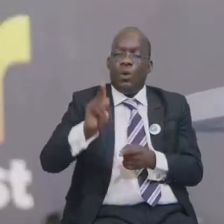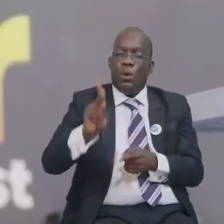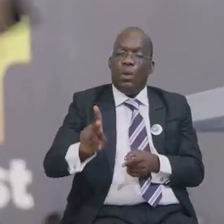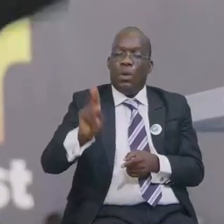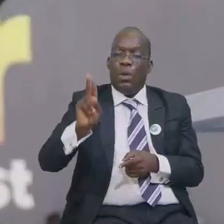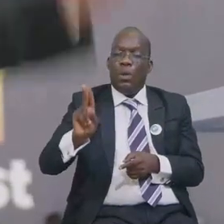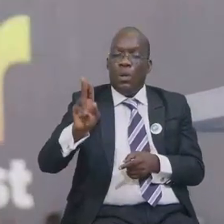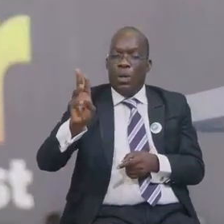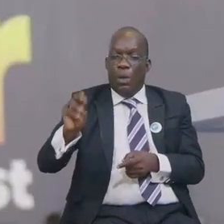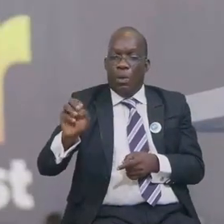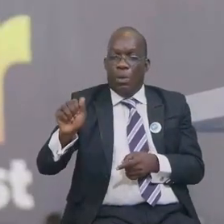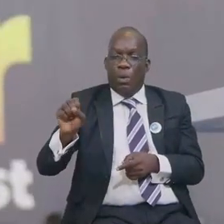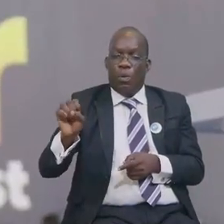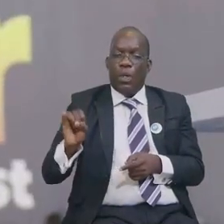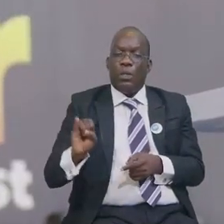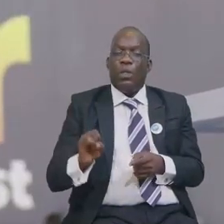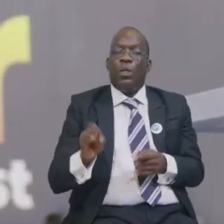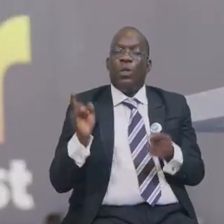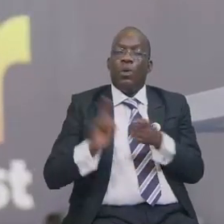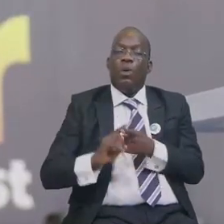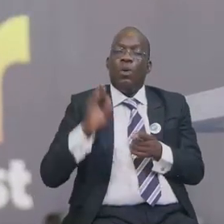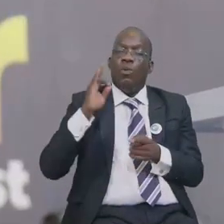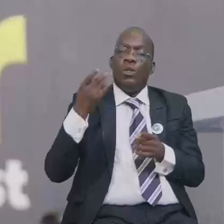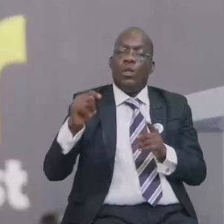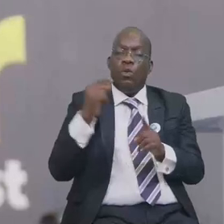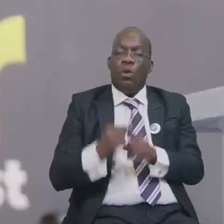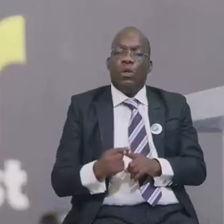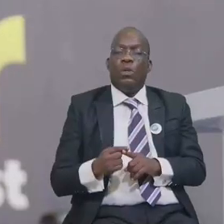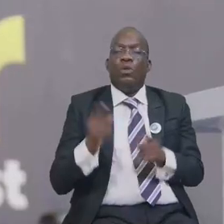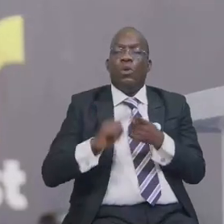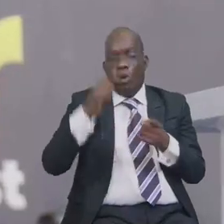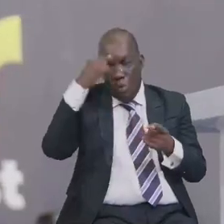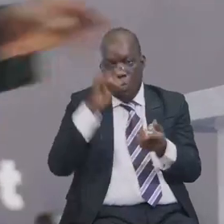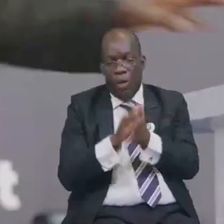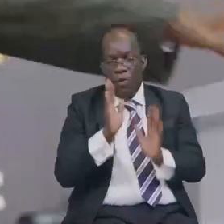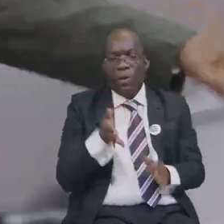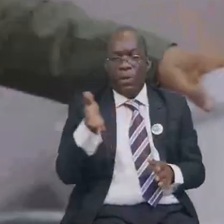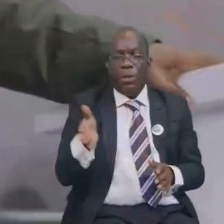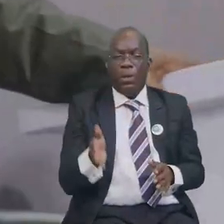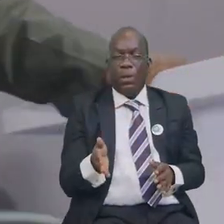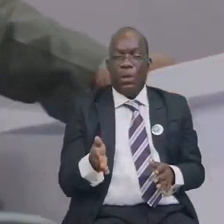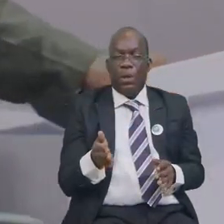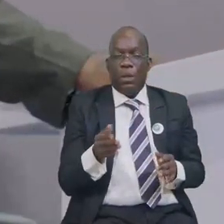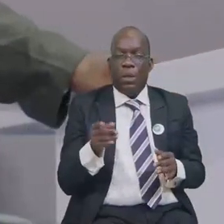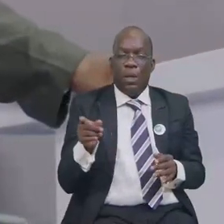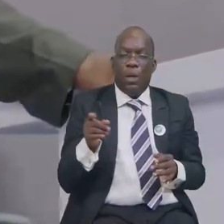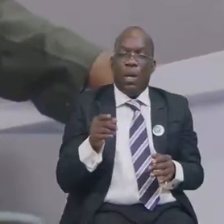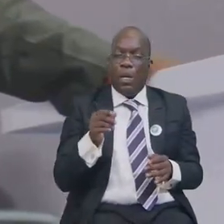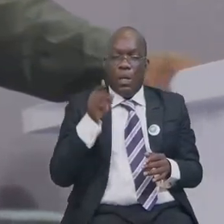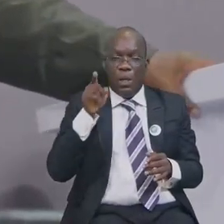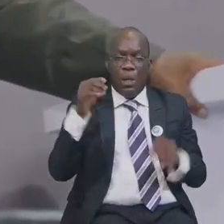Pour rassembler, c'était seulement partager la parole de Dieu. Alors, il était dans cette condition depuis 4